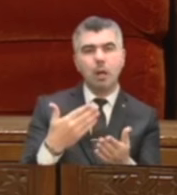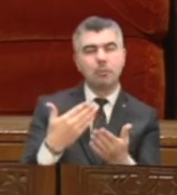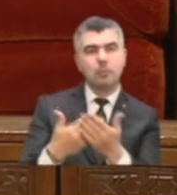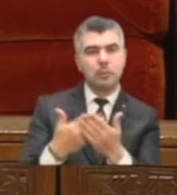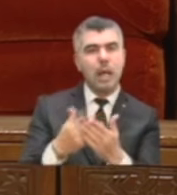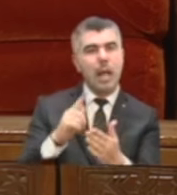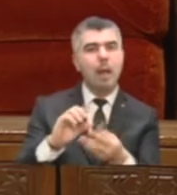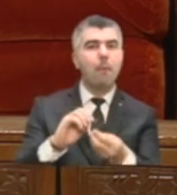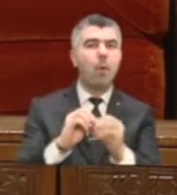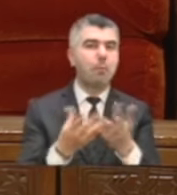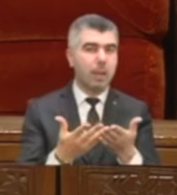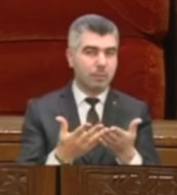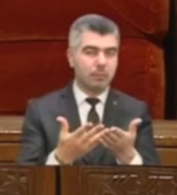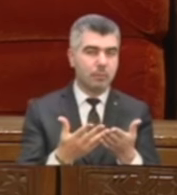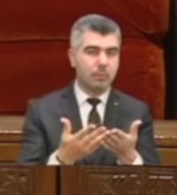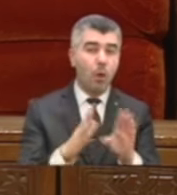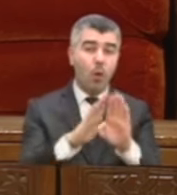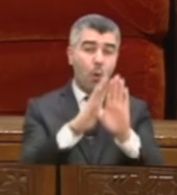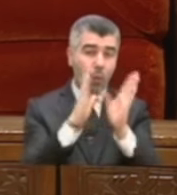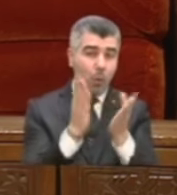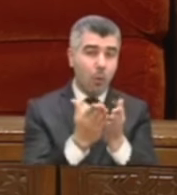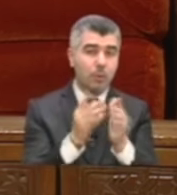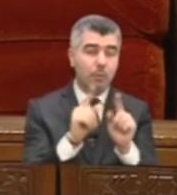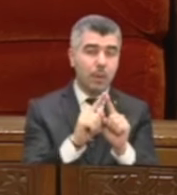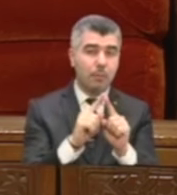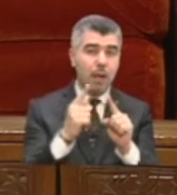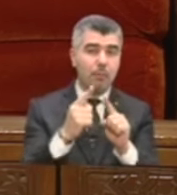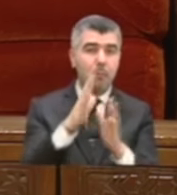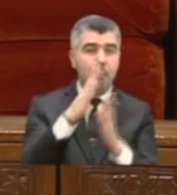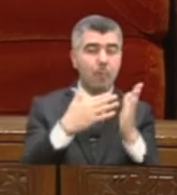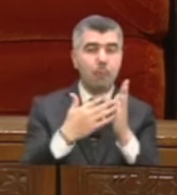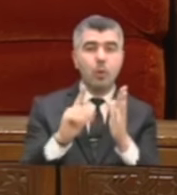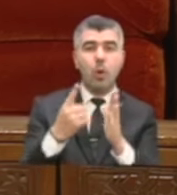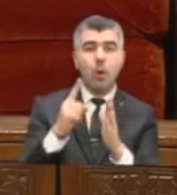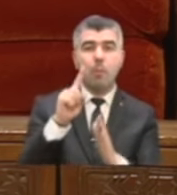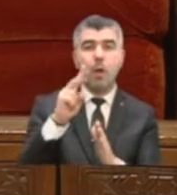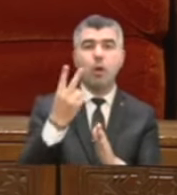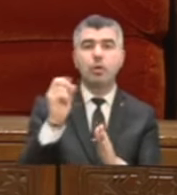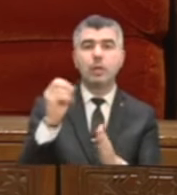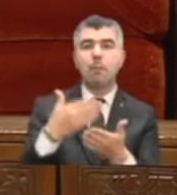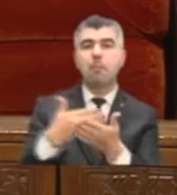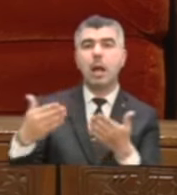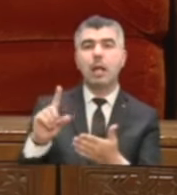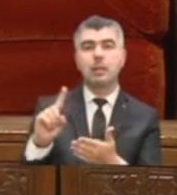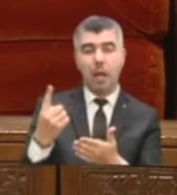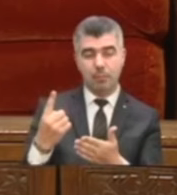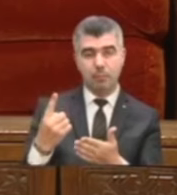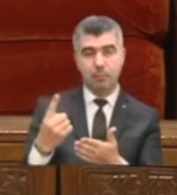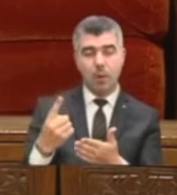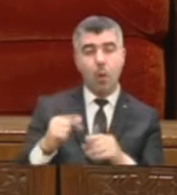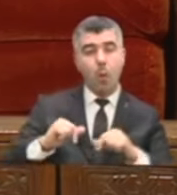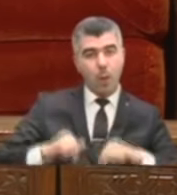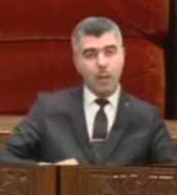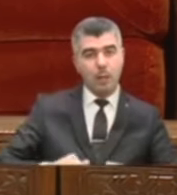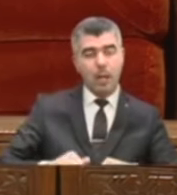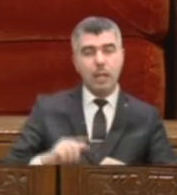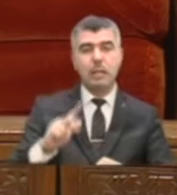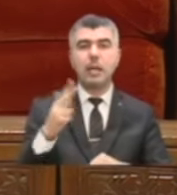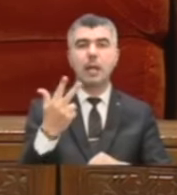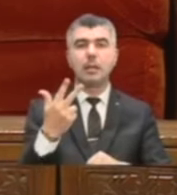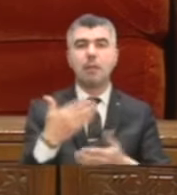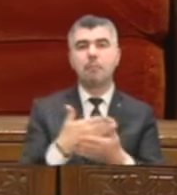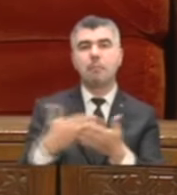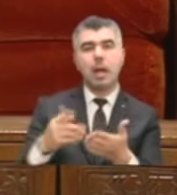بعض الإشكاليات. الكلفة الإجمالية ديال البرنامج الأول كانت 21 مليار ديال الدرهم، الوزارة عطات فيه 3 مليار ديال